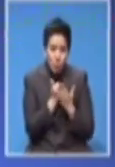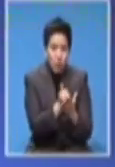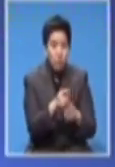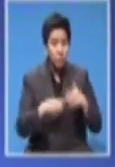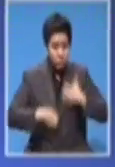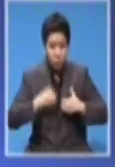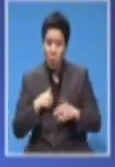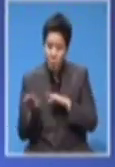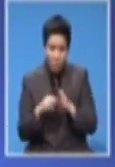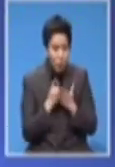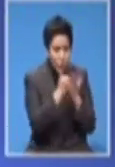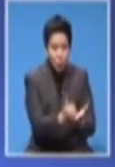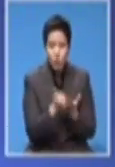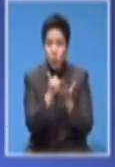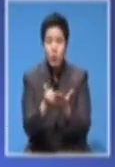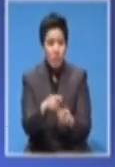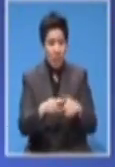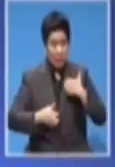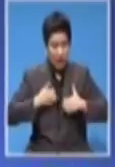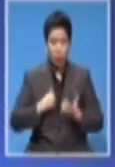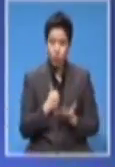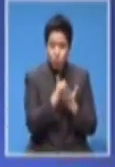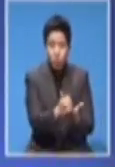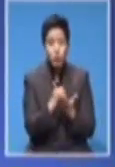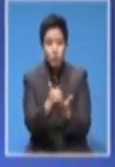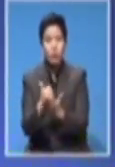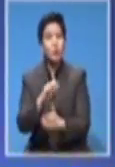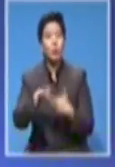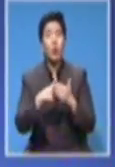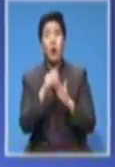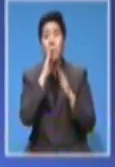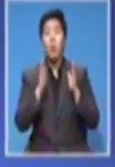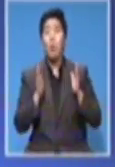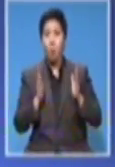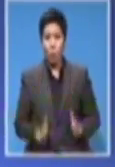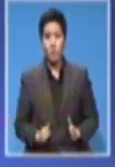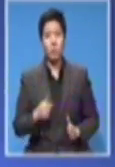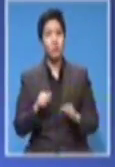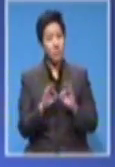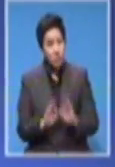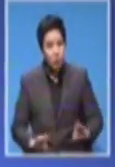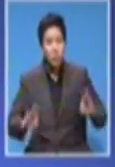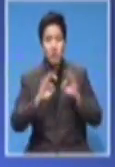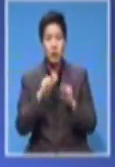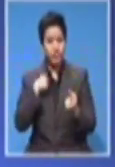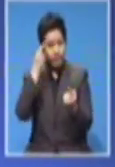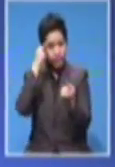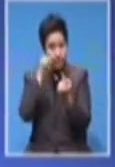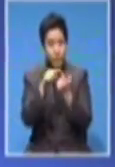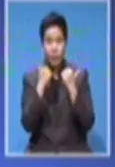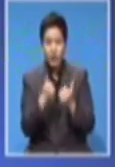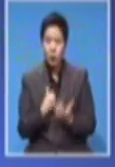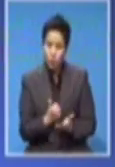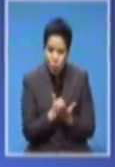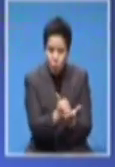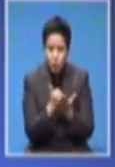ลือมิตรของเราในยามลำบากโดยเฉพาะอย่างยิ่งมนุษย์นะครับคุณค่าความเป็นมนุษย์นะครับอันนี้เป็นสิ่งสำคัญนะครับเรา